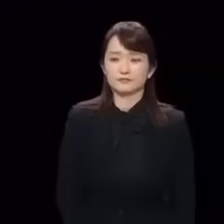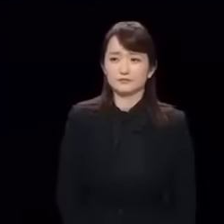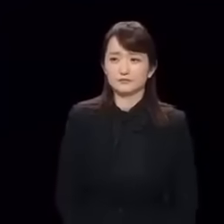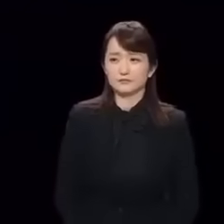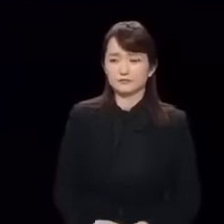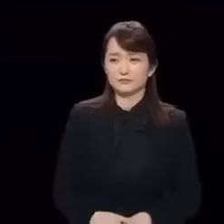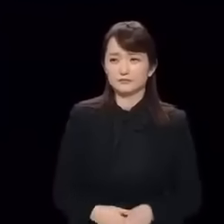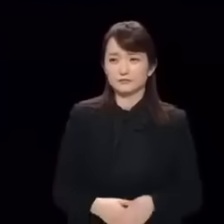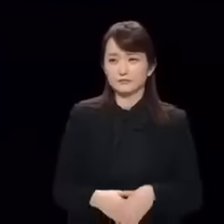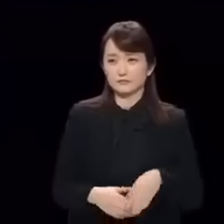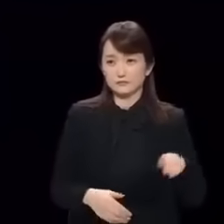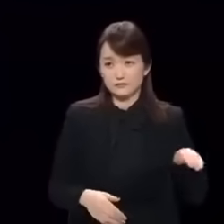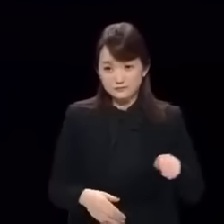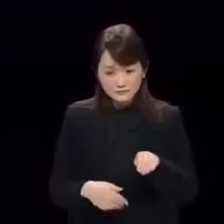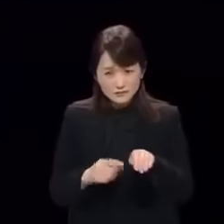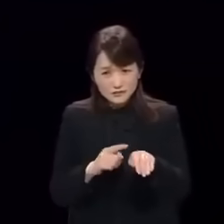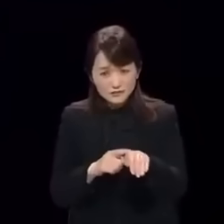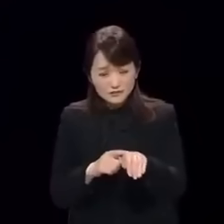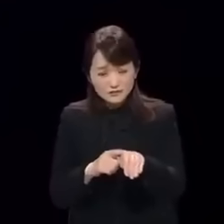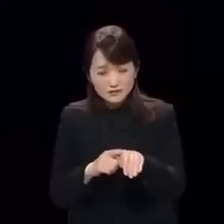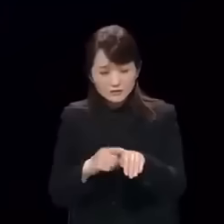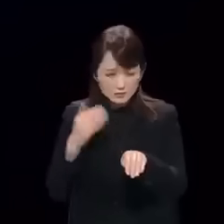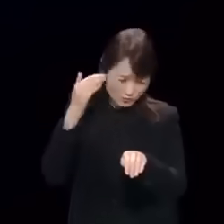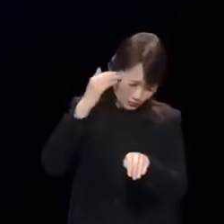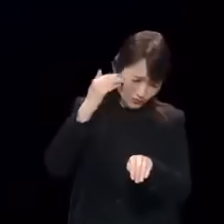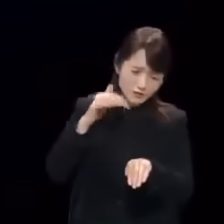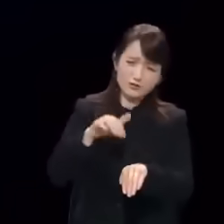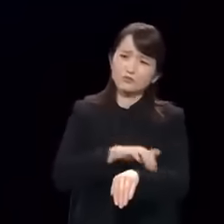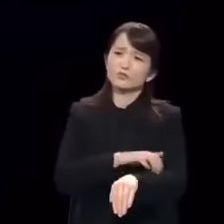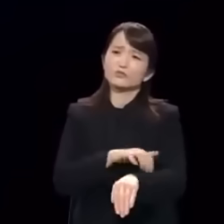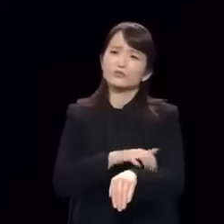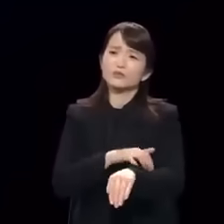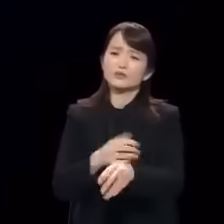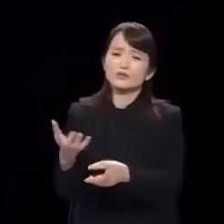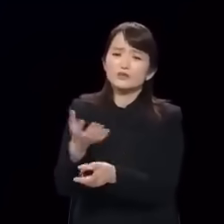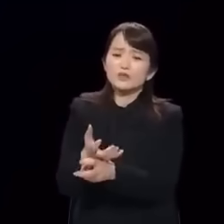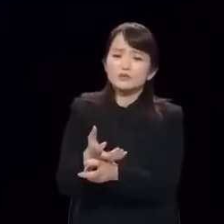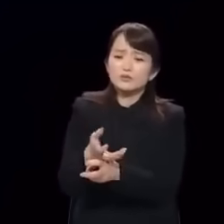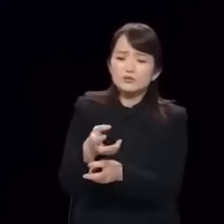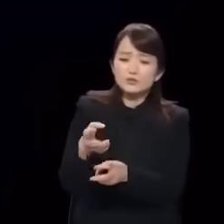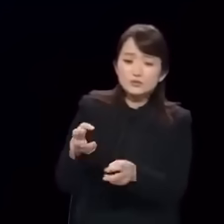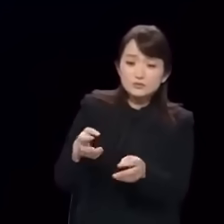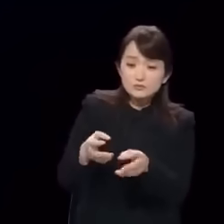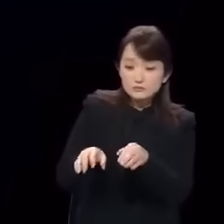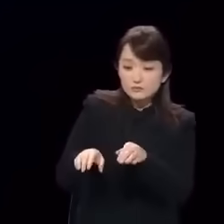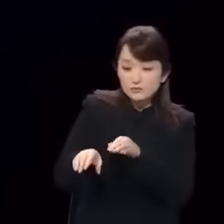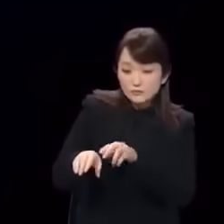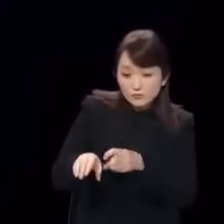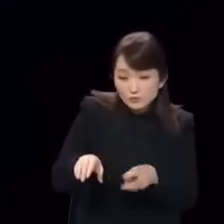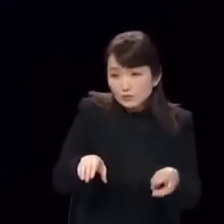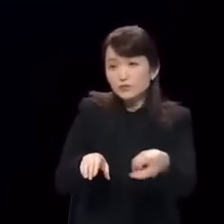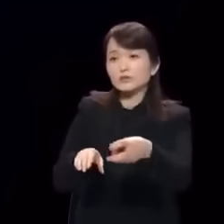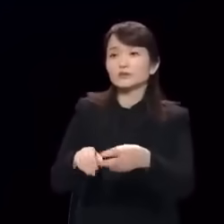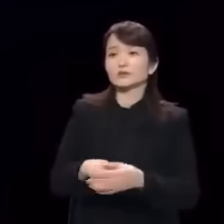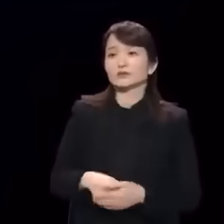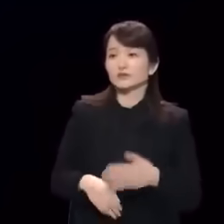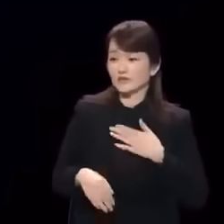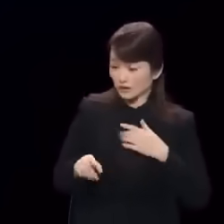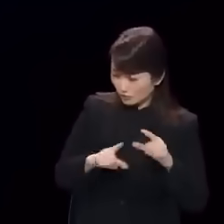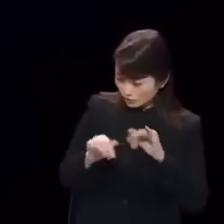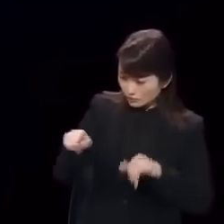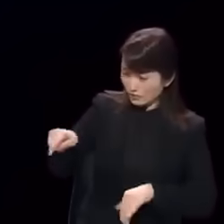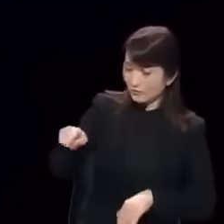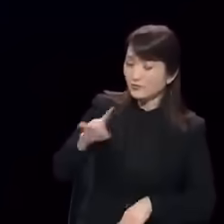지나가는 거를 불편하다고요. 나가신 거고 왜? 불편하게 시간 없는데. 나도 주민인데 왜? 나도